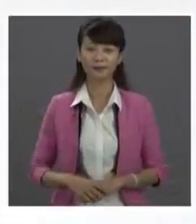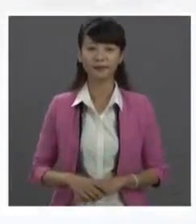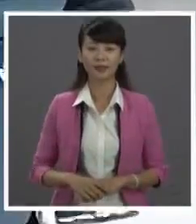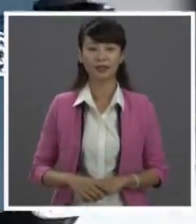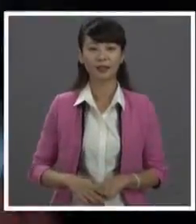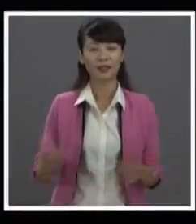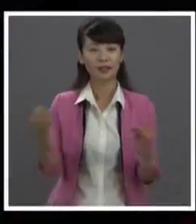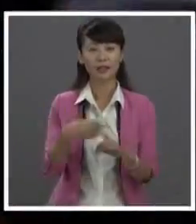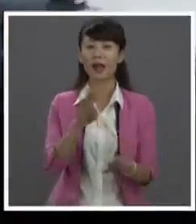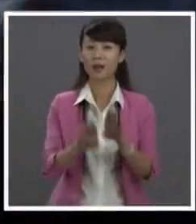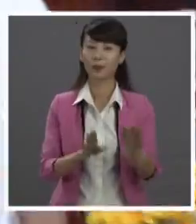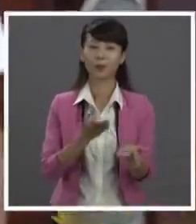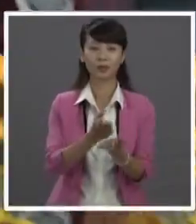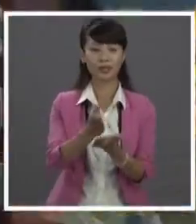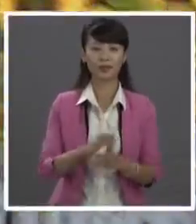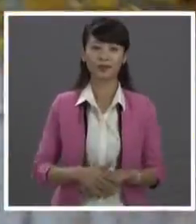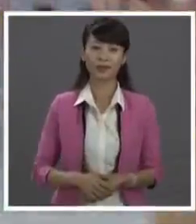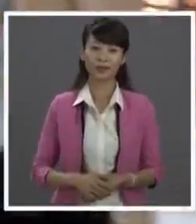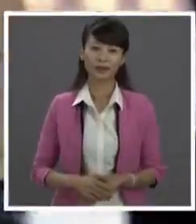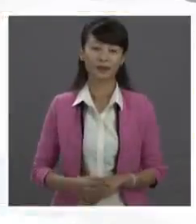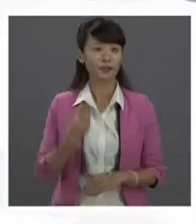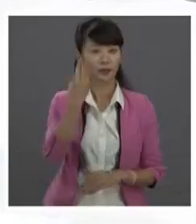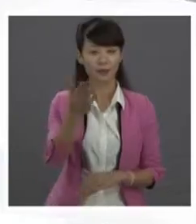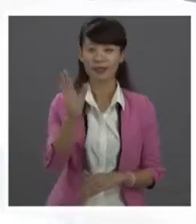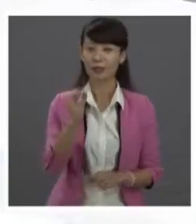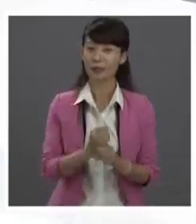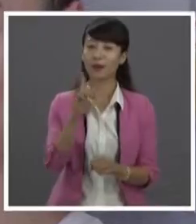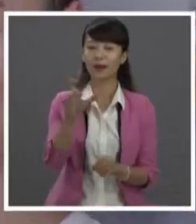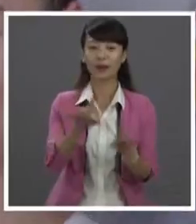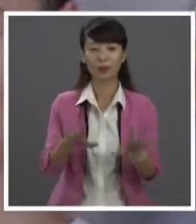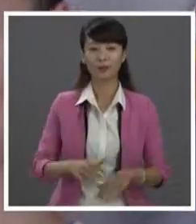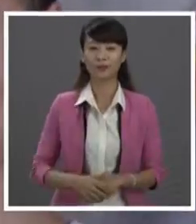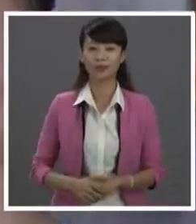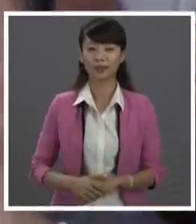送给你们当礼物，在课余的时候可以好好的玩一下，特别的好玩。